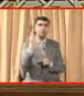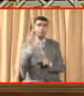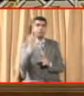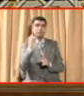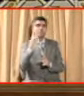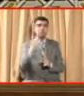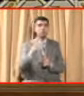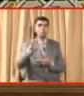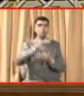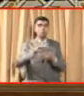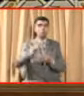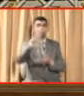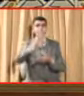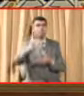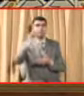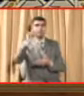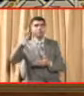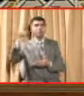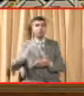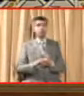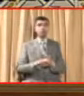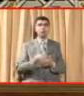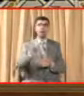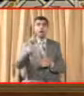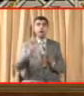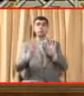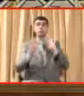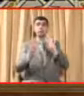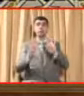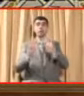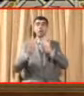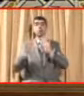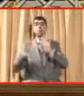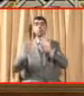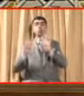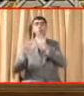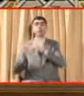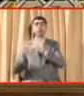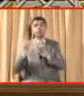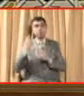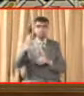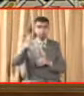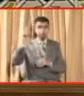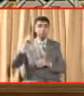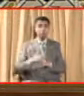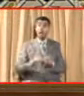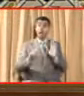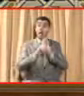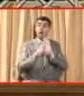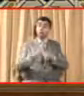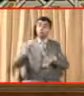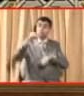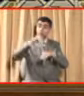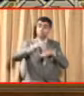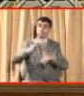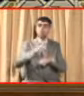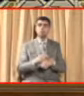بجنيف في 8 يونيو 1949. مشروع قانون رقم